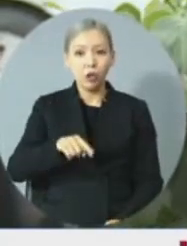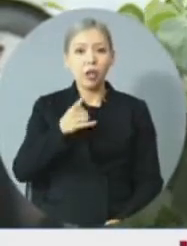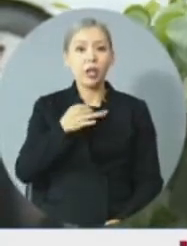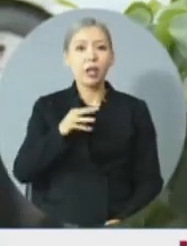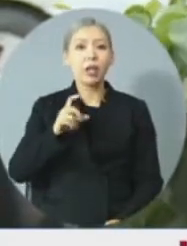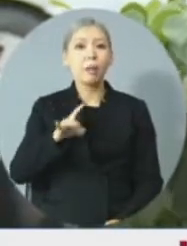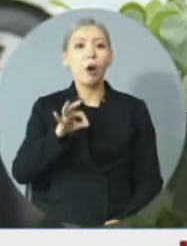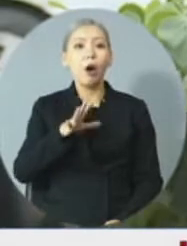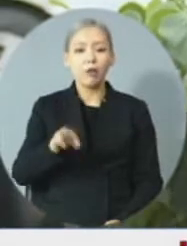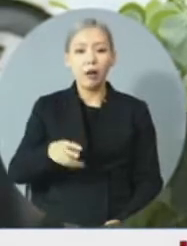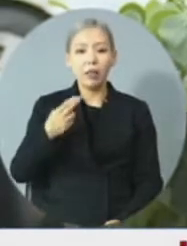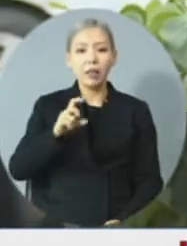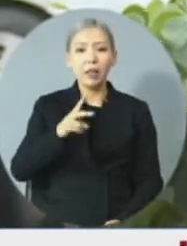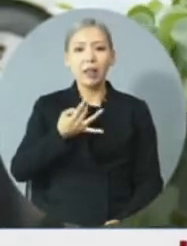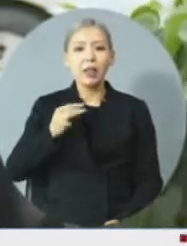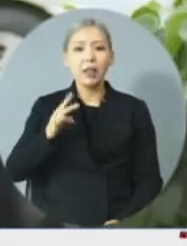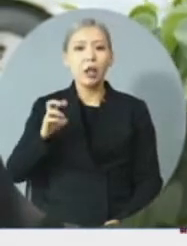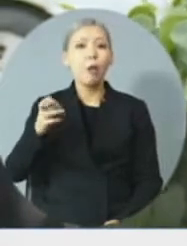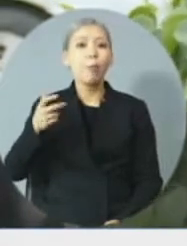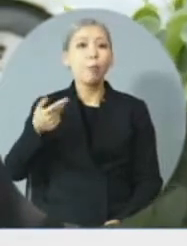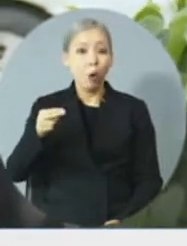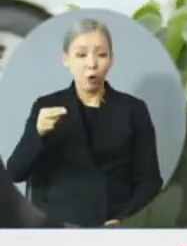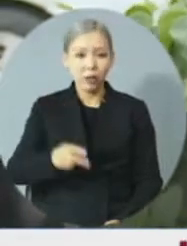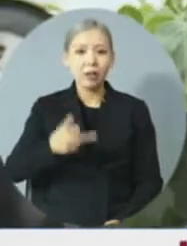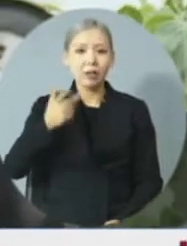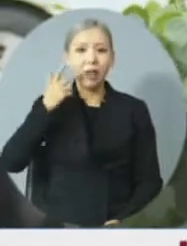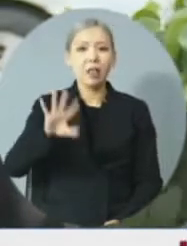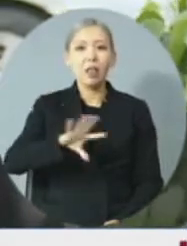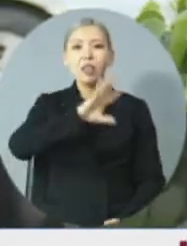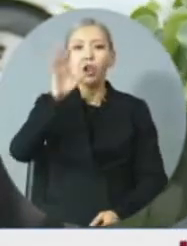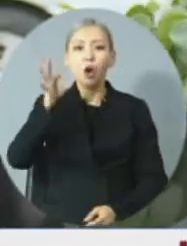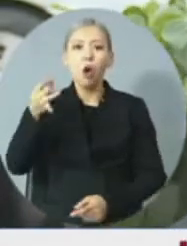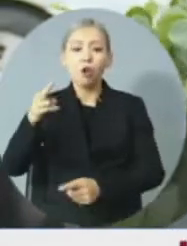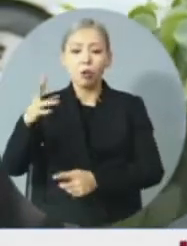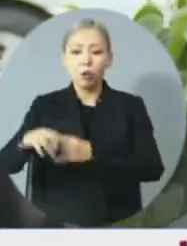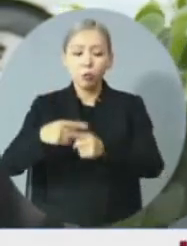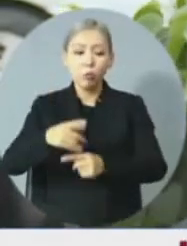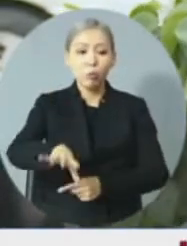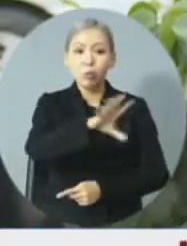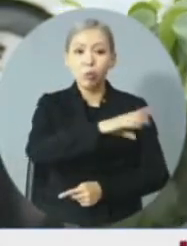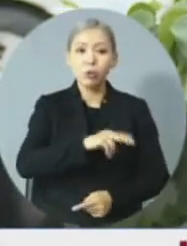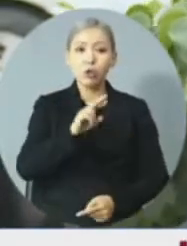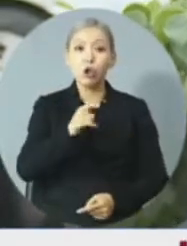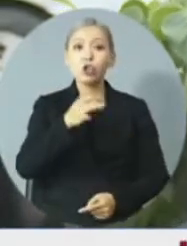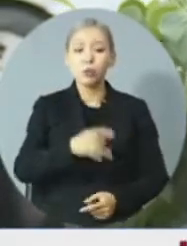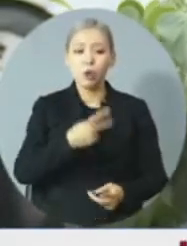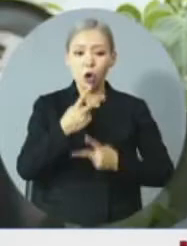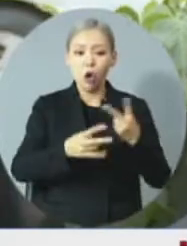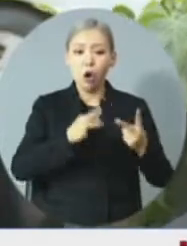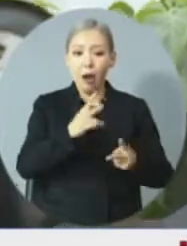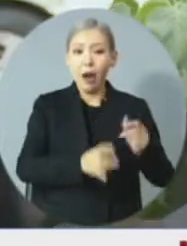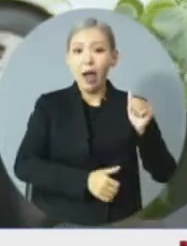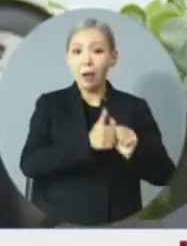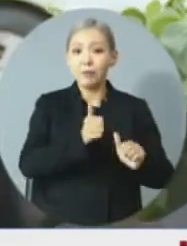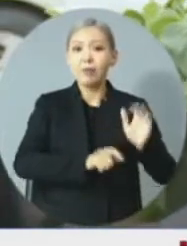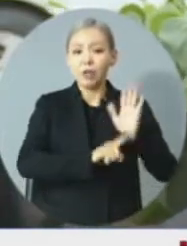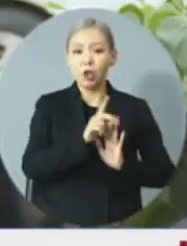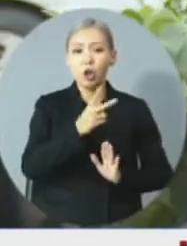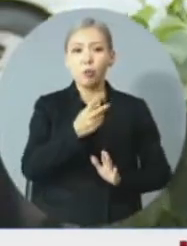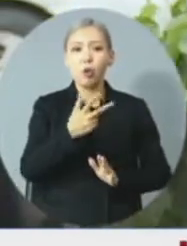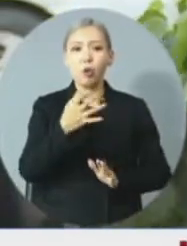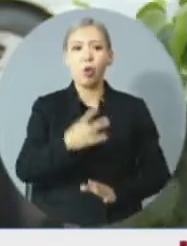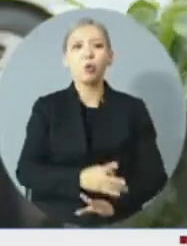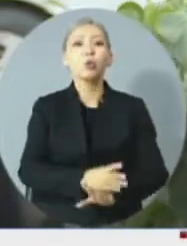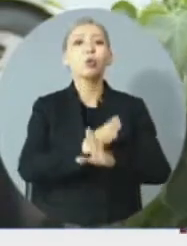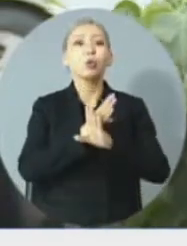энэ дөр бол дэлүүн болдог гэдэг за ингээ хөвчлэнгээр ингээ тэнгэрийн ордоос бусад цогцлбрууд бол 2022 онд амжиад эхлээд 23 онд дуусна